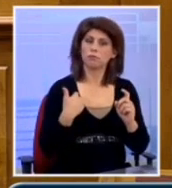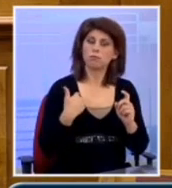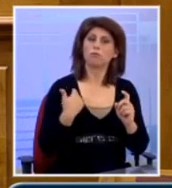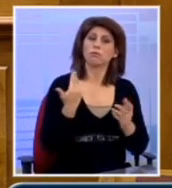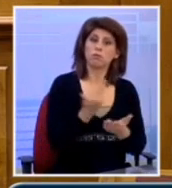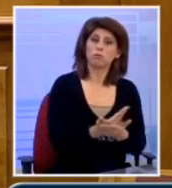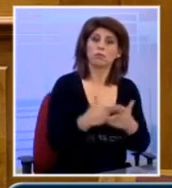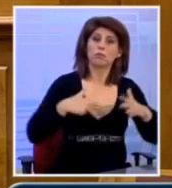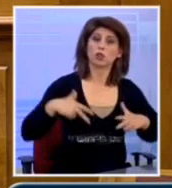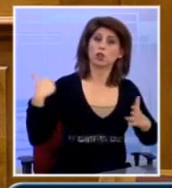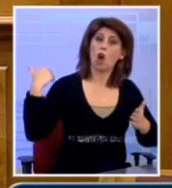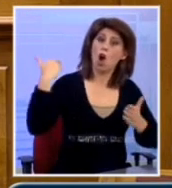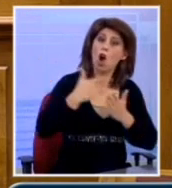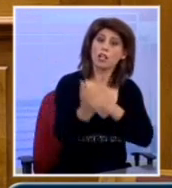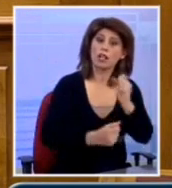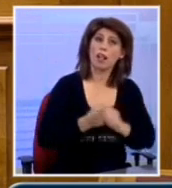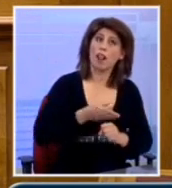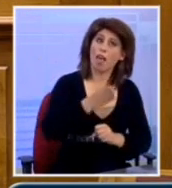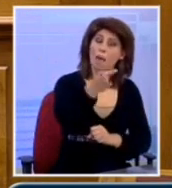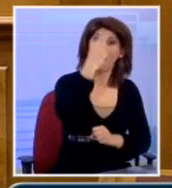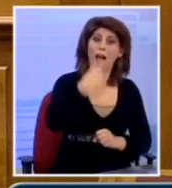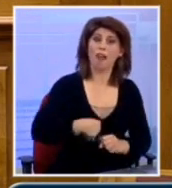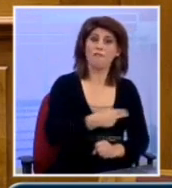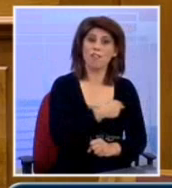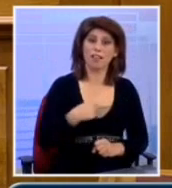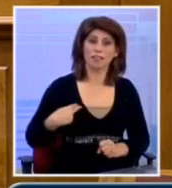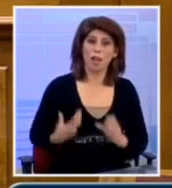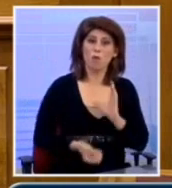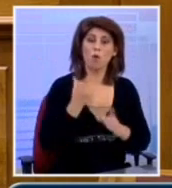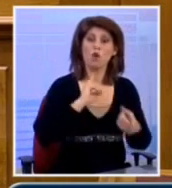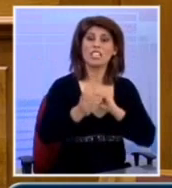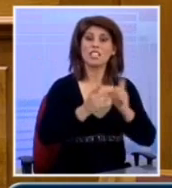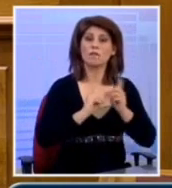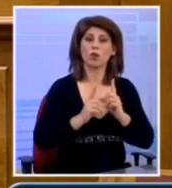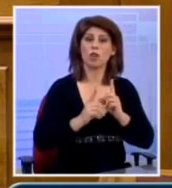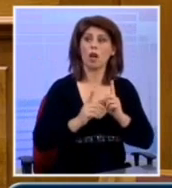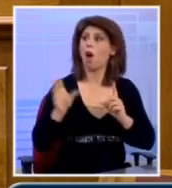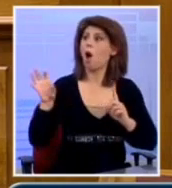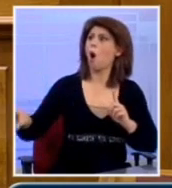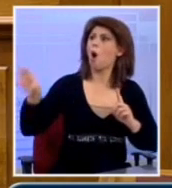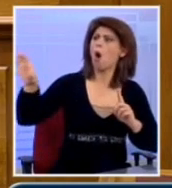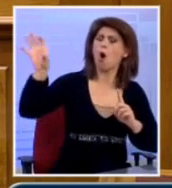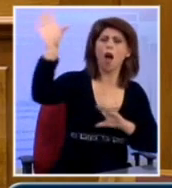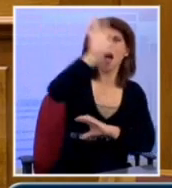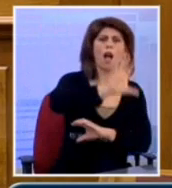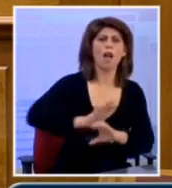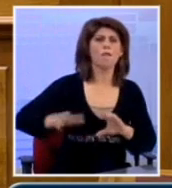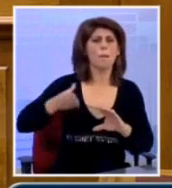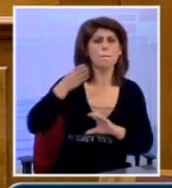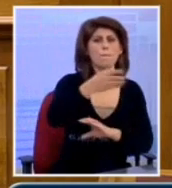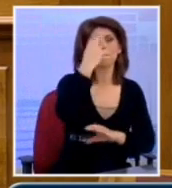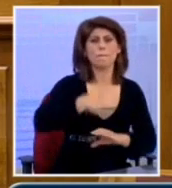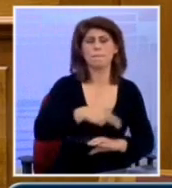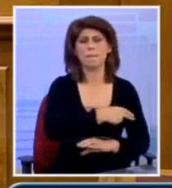σας τόσα χρόνια να πάνε στην Ελβετία να γίνει μια νέα συμφωνία. Έχουν πάει όλες οι χώρες της Ευρώπης στην Ελβετία και